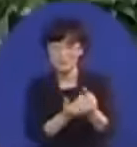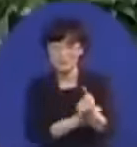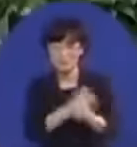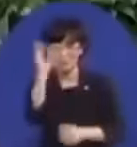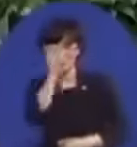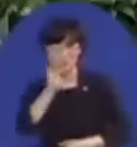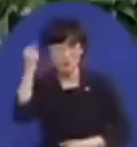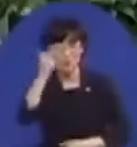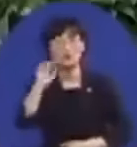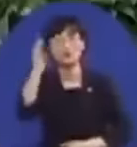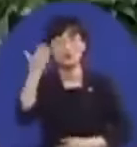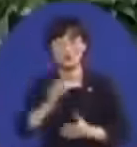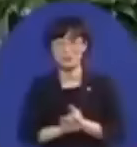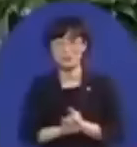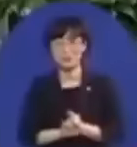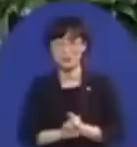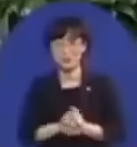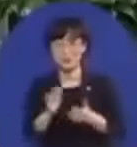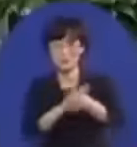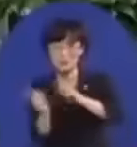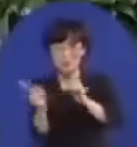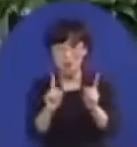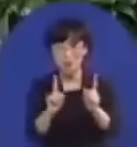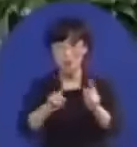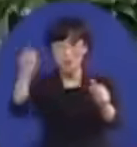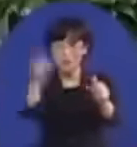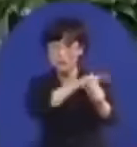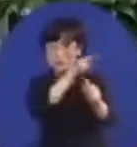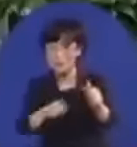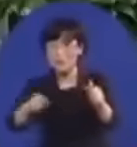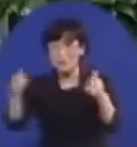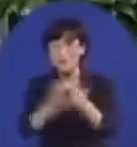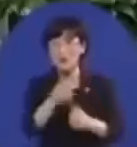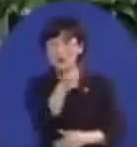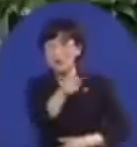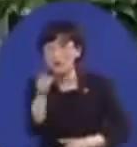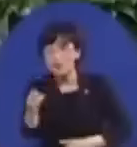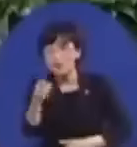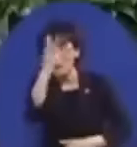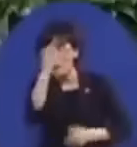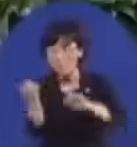것이요. 신유의 복음, 제가 채찍에 맞으므로 너가 나음을